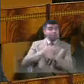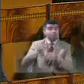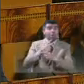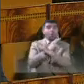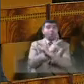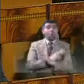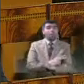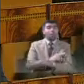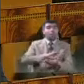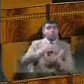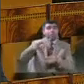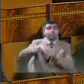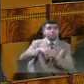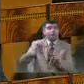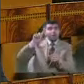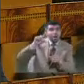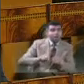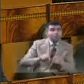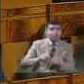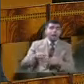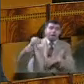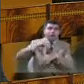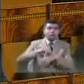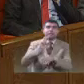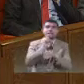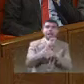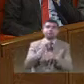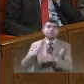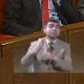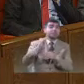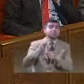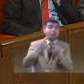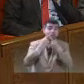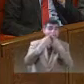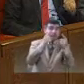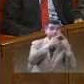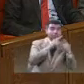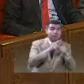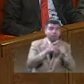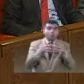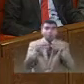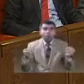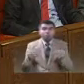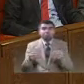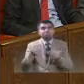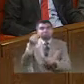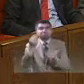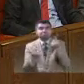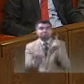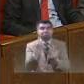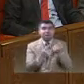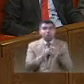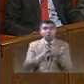المدنية، كل ذلك يفرض اللجوء إلى الاستدانة. فهل إن عدمت الاختيارات؟ فهل افتقدنا القدرة على ابتكار حلول هيكلية